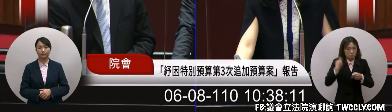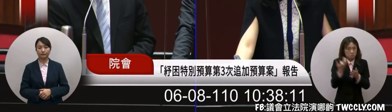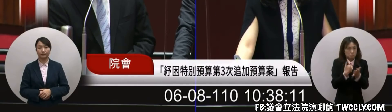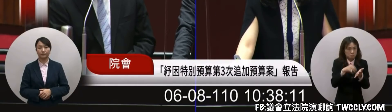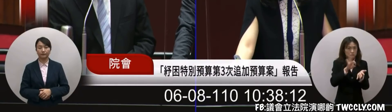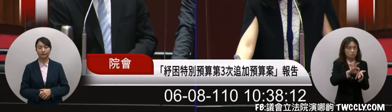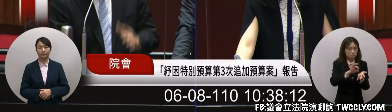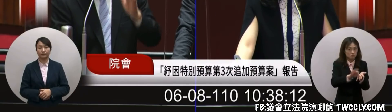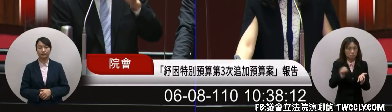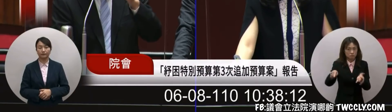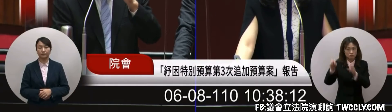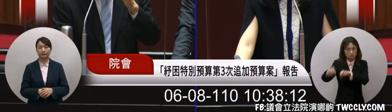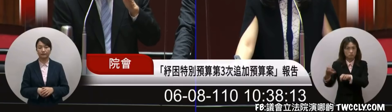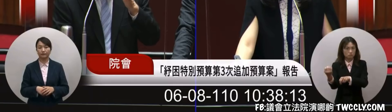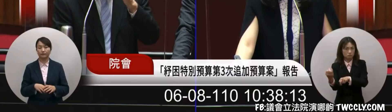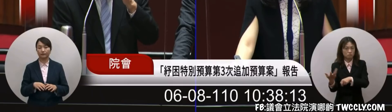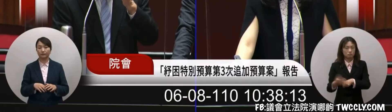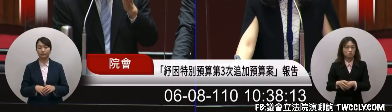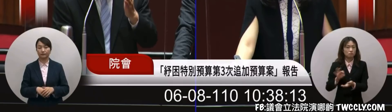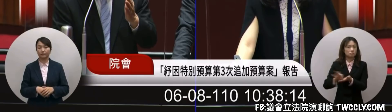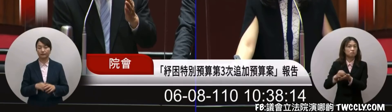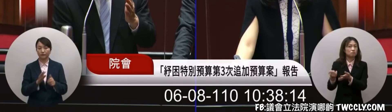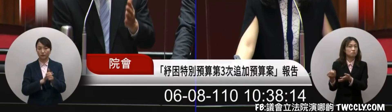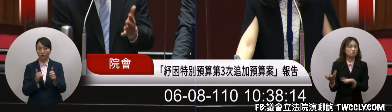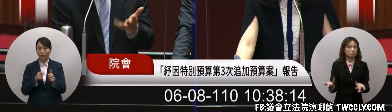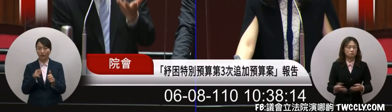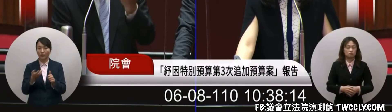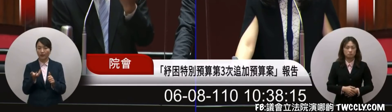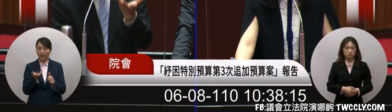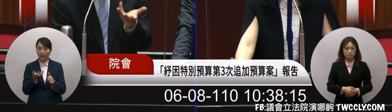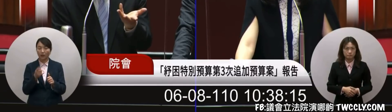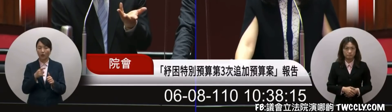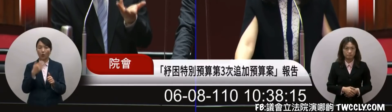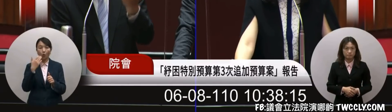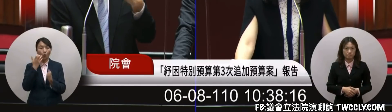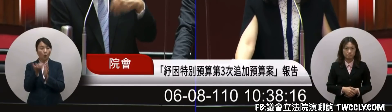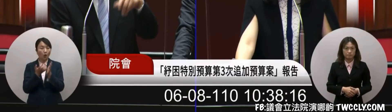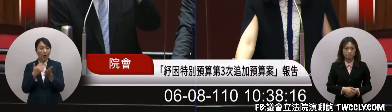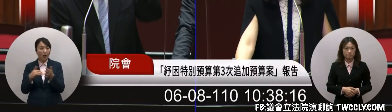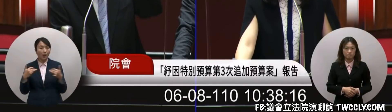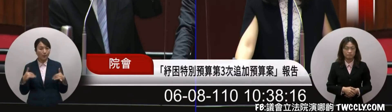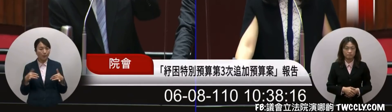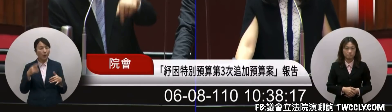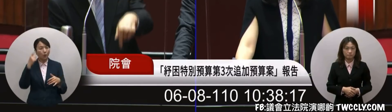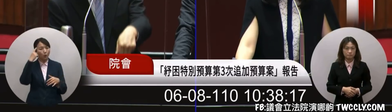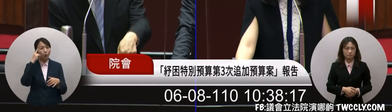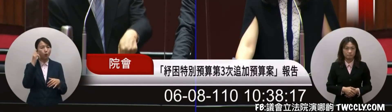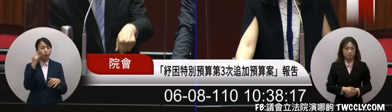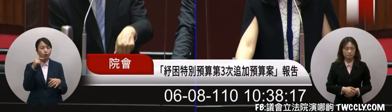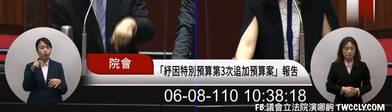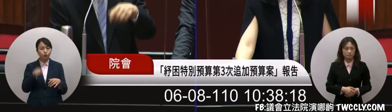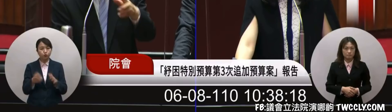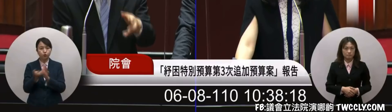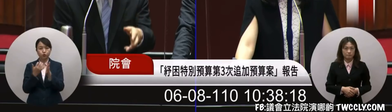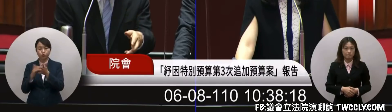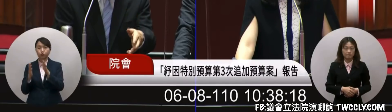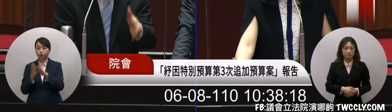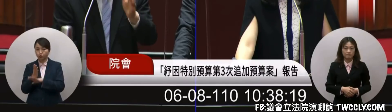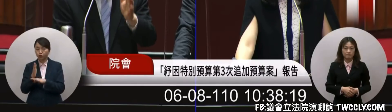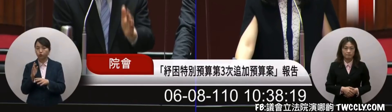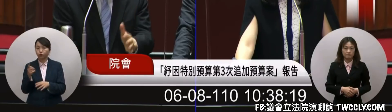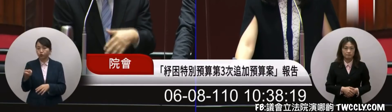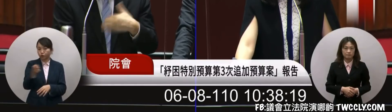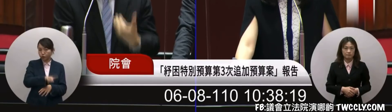算多少？ 这个 你用了多少？ 委员刚才是说没有预算，好像要等到这一批的预算通过